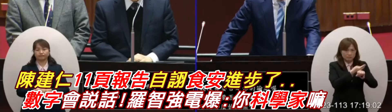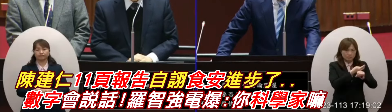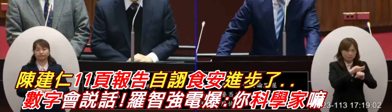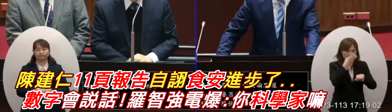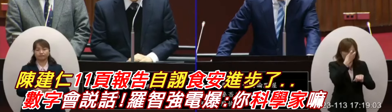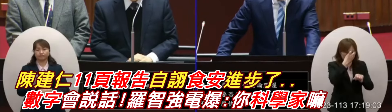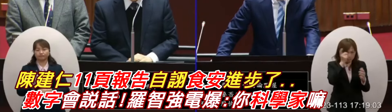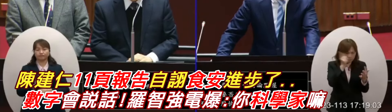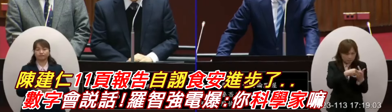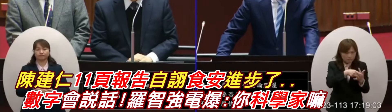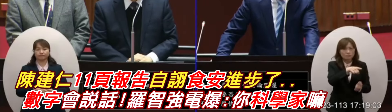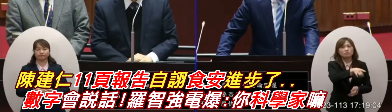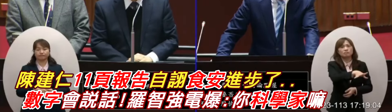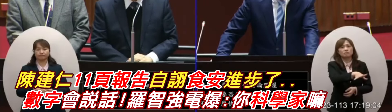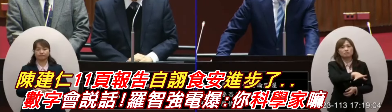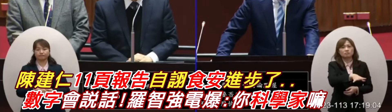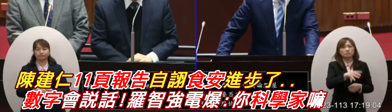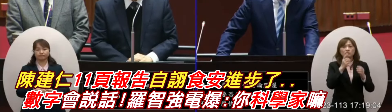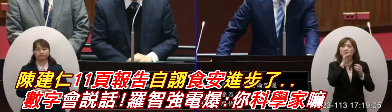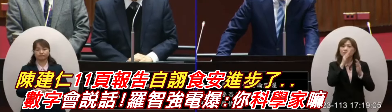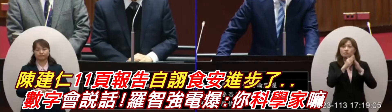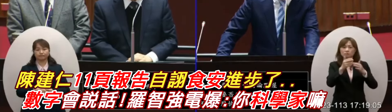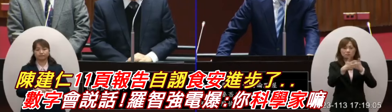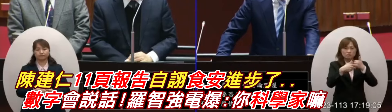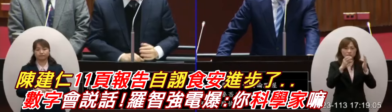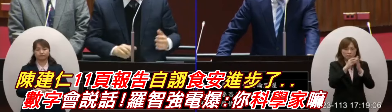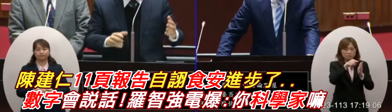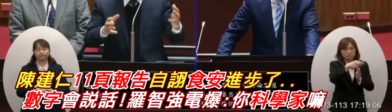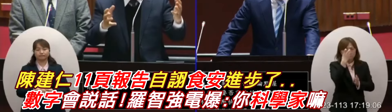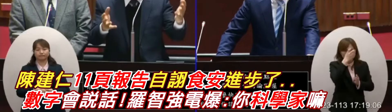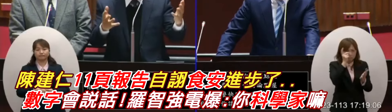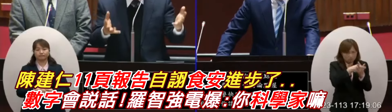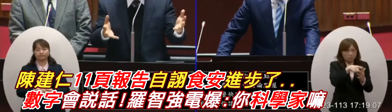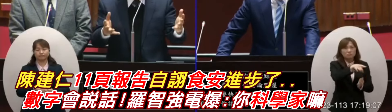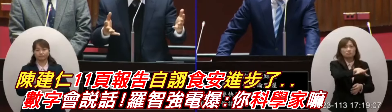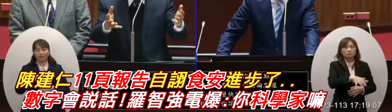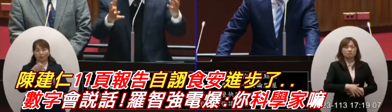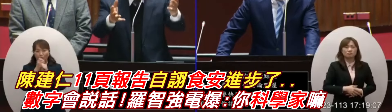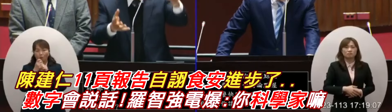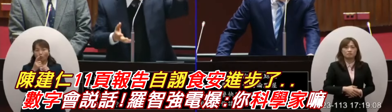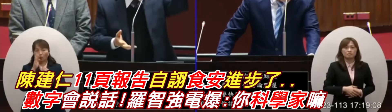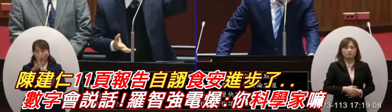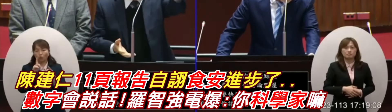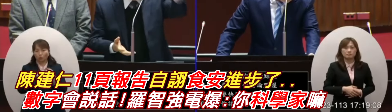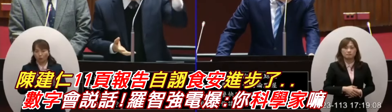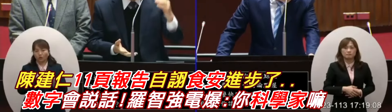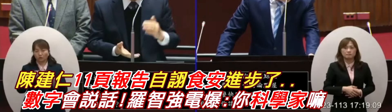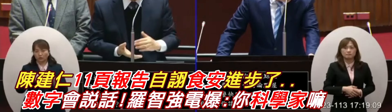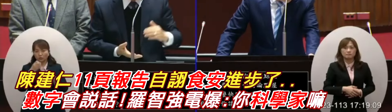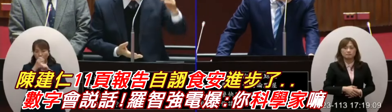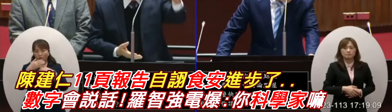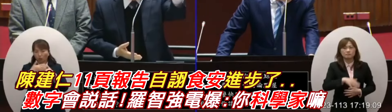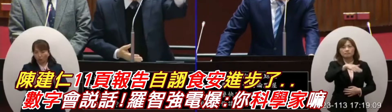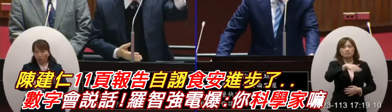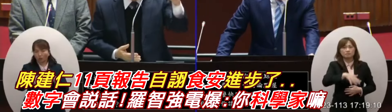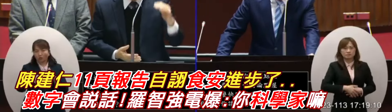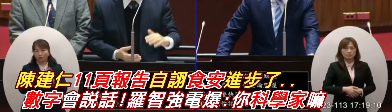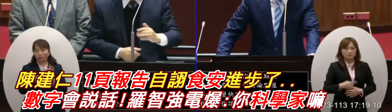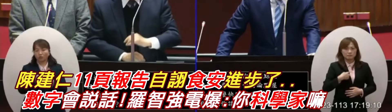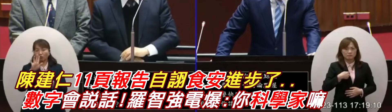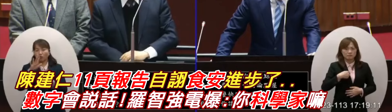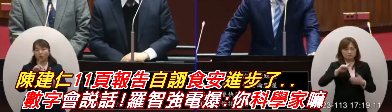么东西？ 西部特罗在台中市卫生局就是检出来啦。 啊，是检出啊，但是问题是， 来来来，我念法